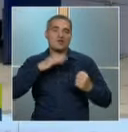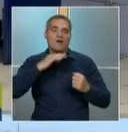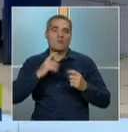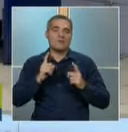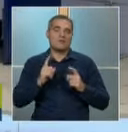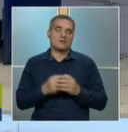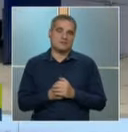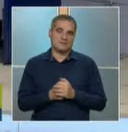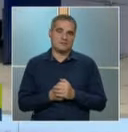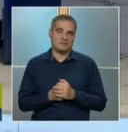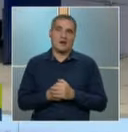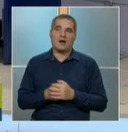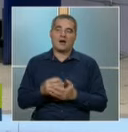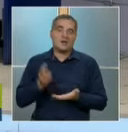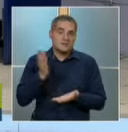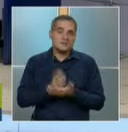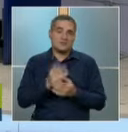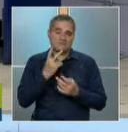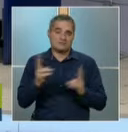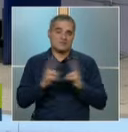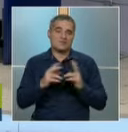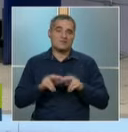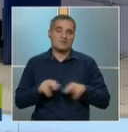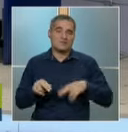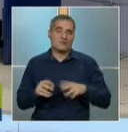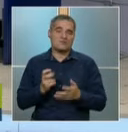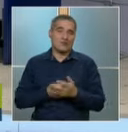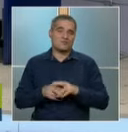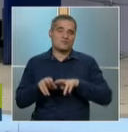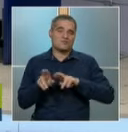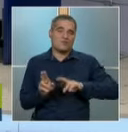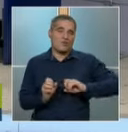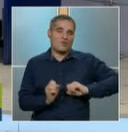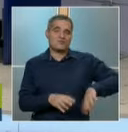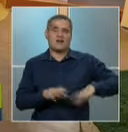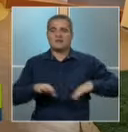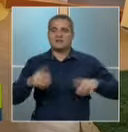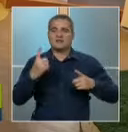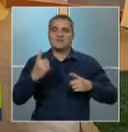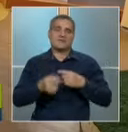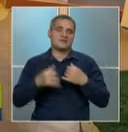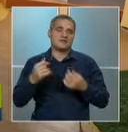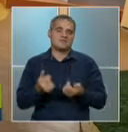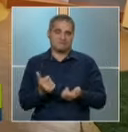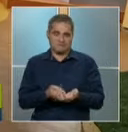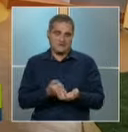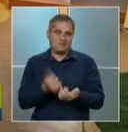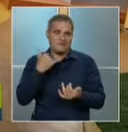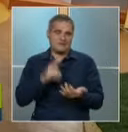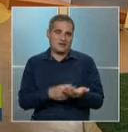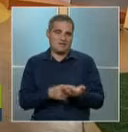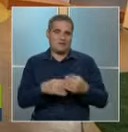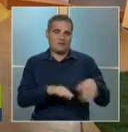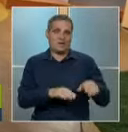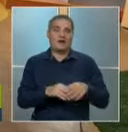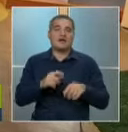минали. Да, обаче напоследък все повече срещаме родители, които просто оставят децата им да се занимават с телефон. Да, например,